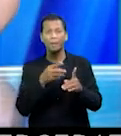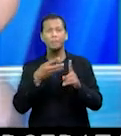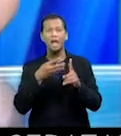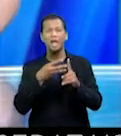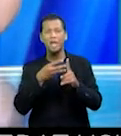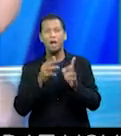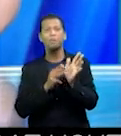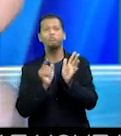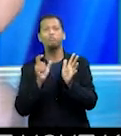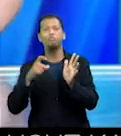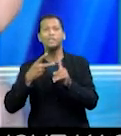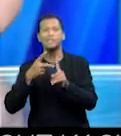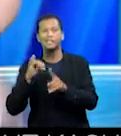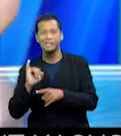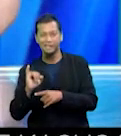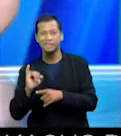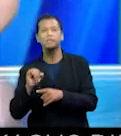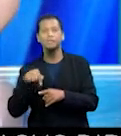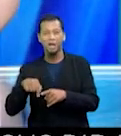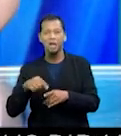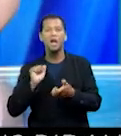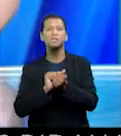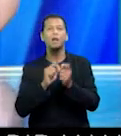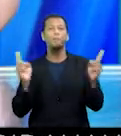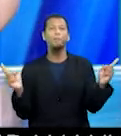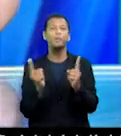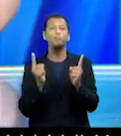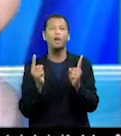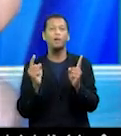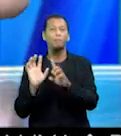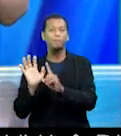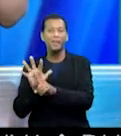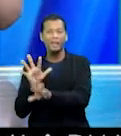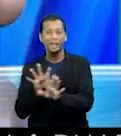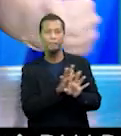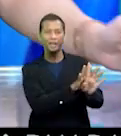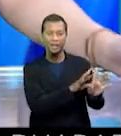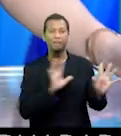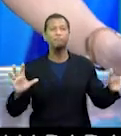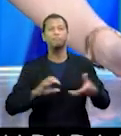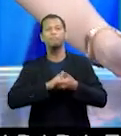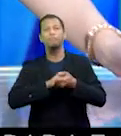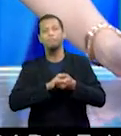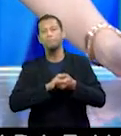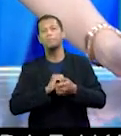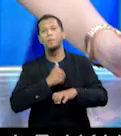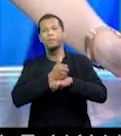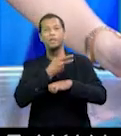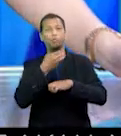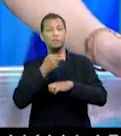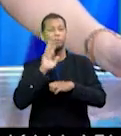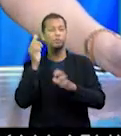Muhdi Purwoprajono. Selain silaturahmi, pertemuan kedua pimpinan parpol ini membahas kepemimpinan di Indonesia, khususnya menjelang